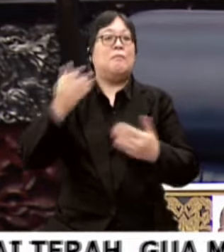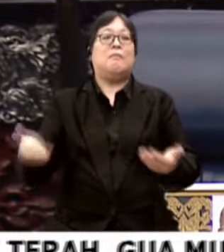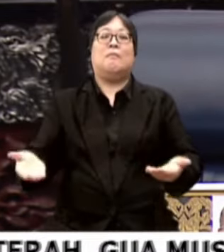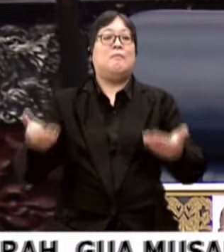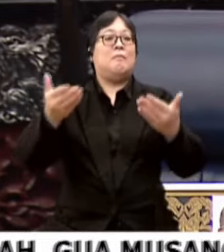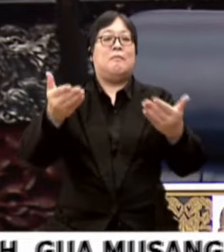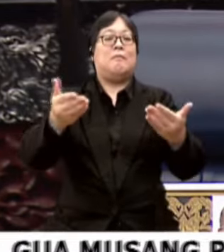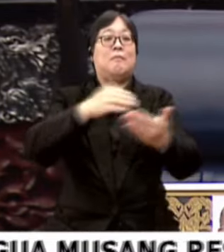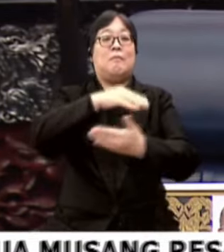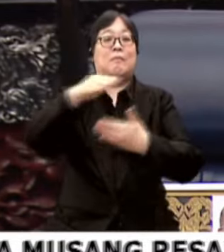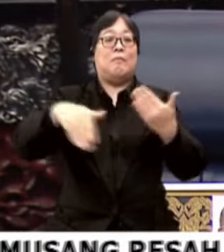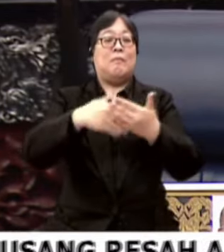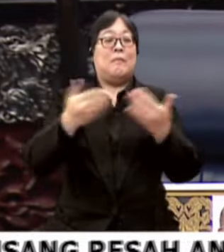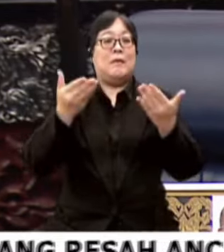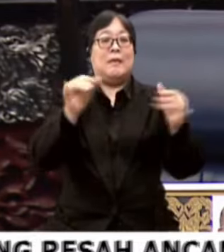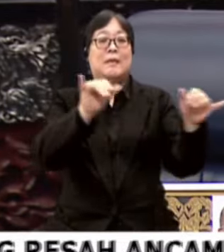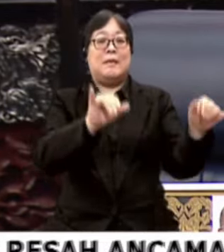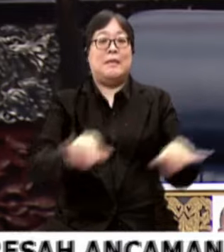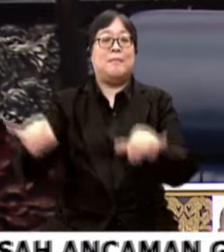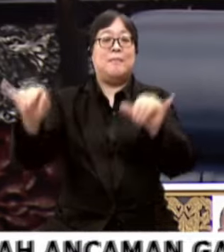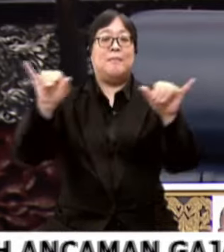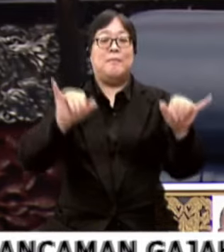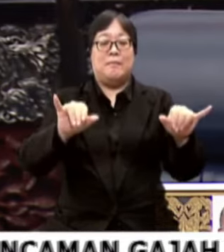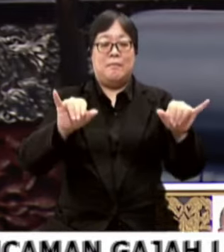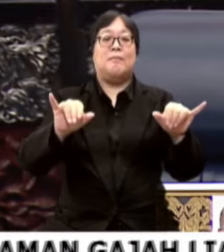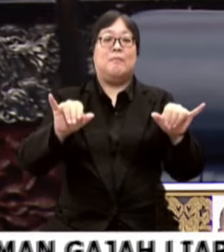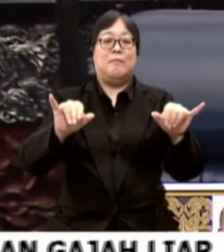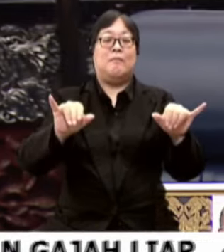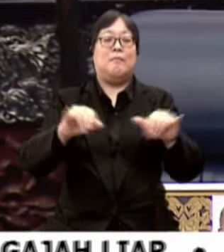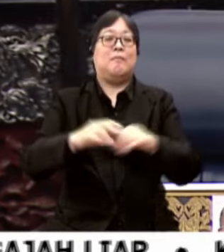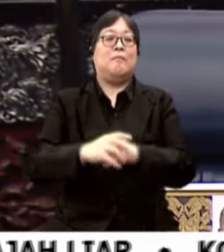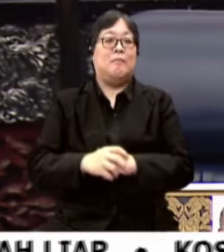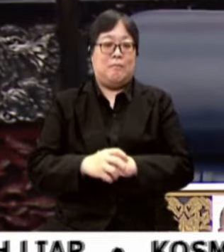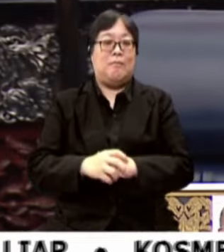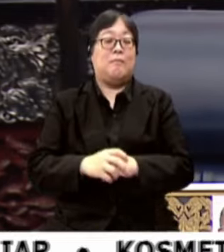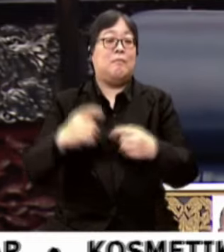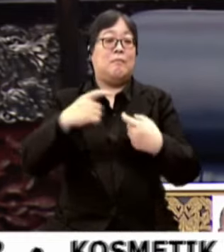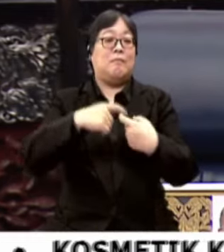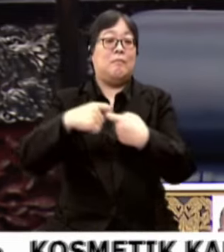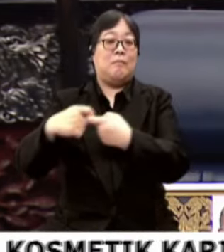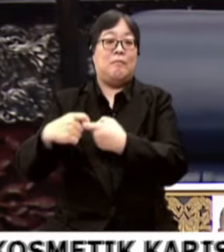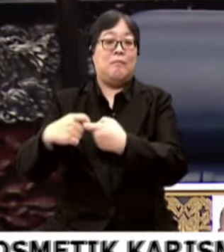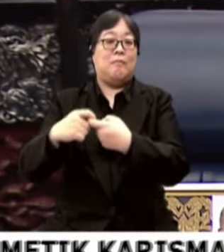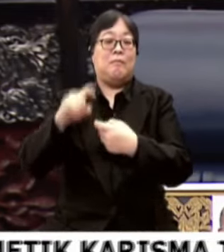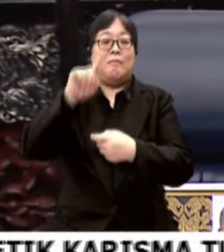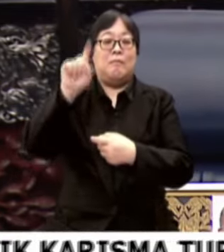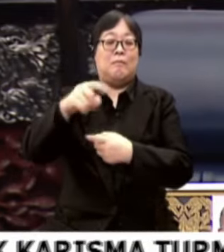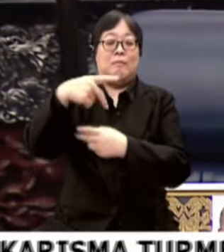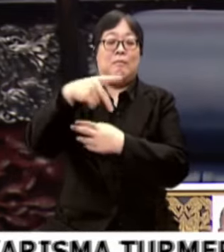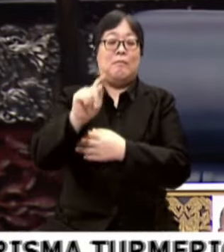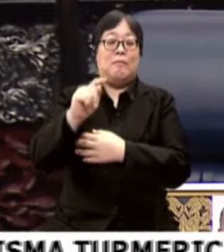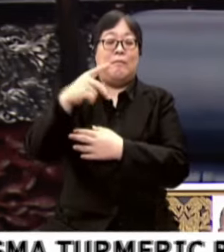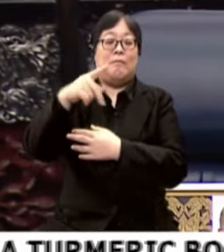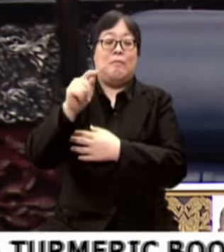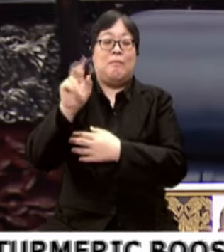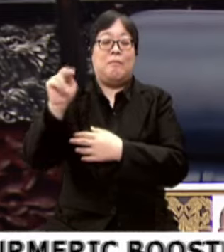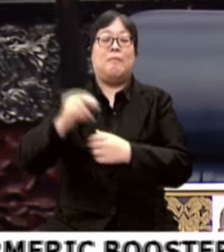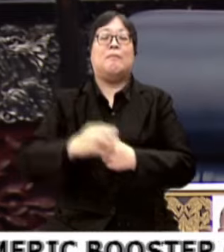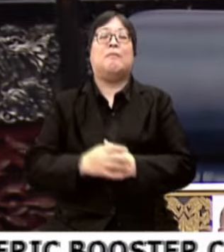semua perkara yang sama untuk apabila berkait dengan soal PT PTN